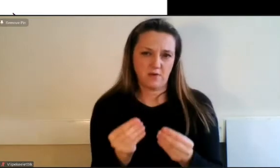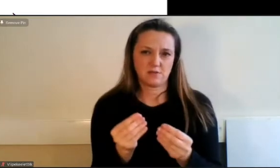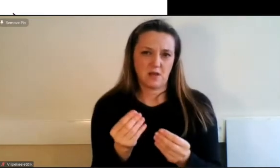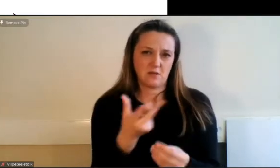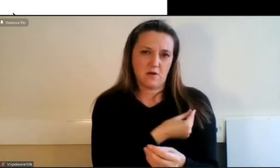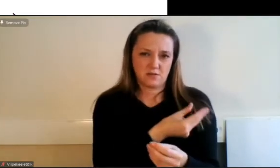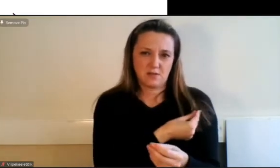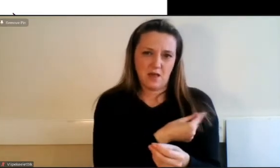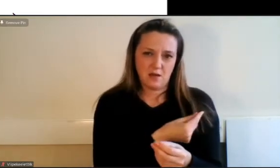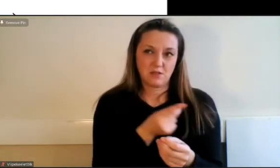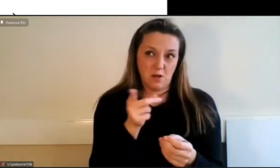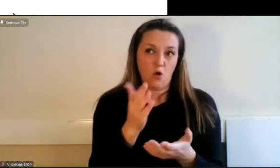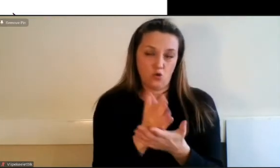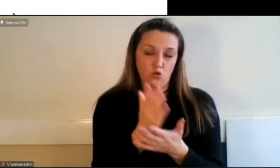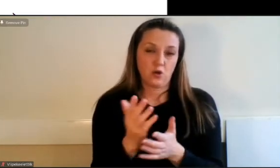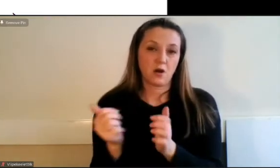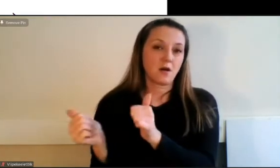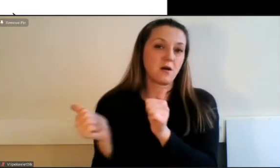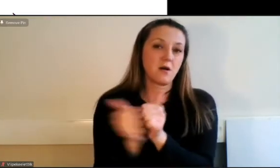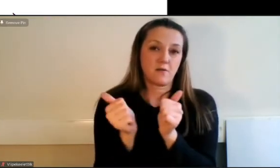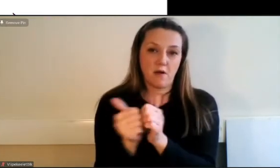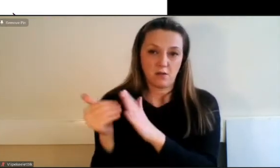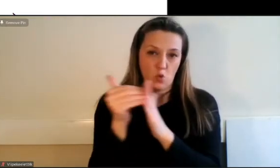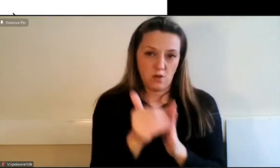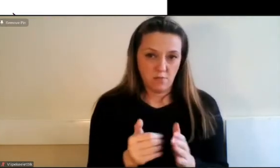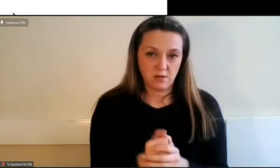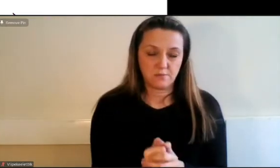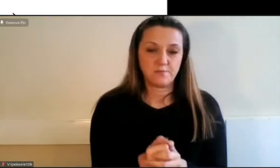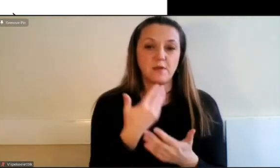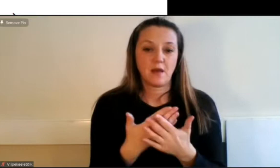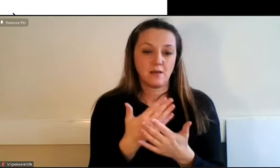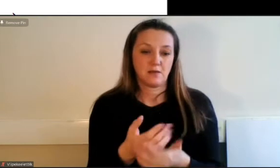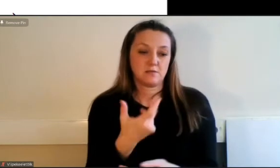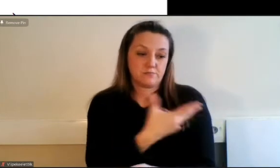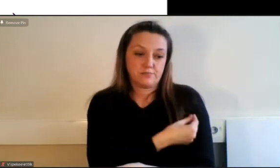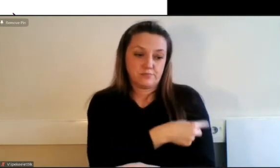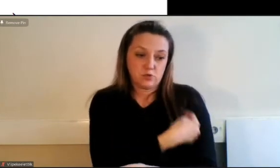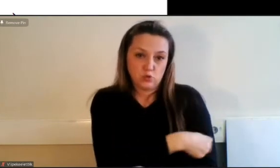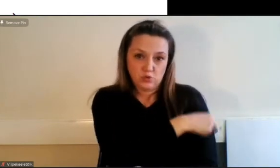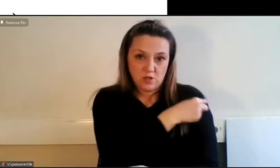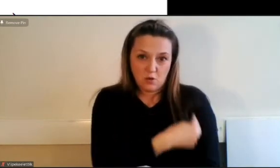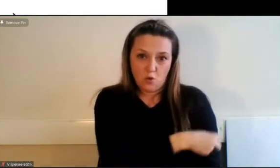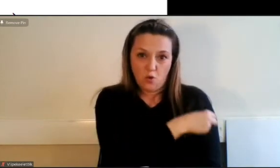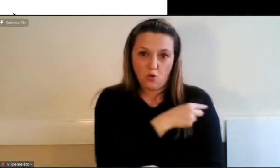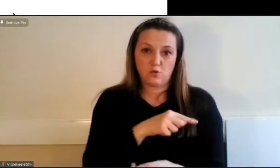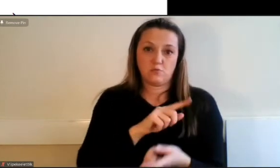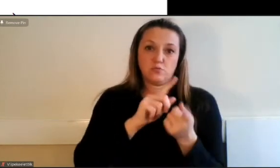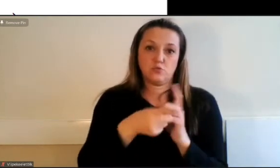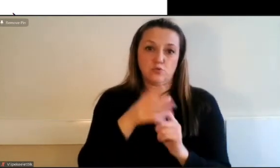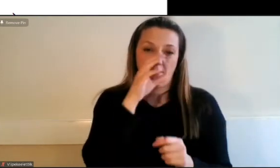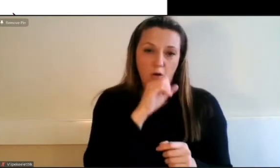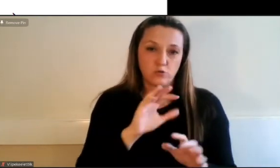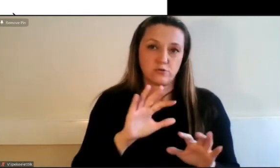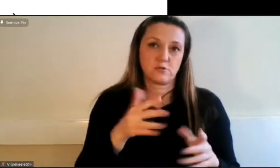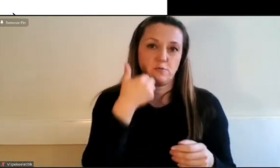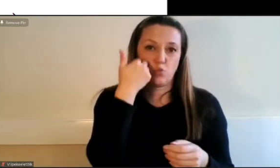omavahel väga-väga sarnased. Nad on mõlemad need mRNA põhised. Nad on mõlemad 2 süstist koosnevad. Pfizeri oma